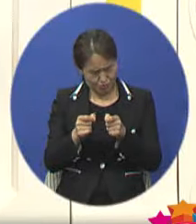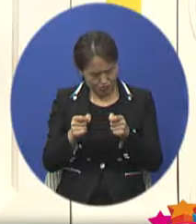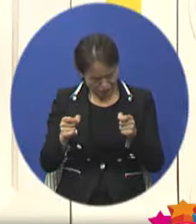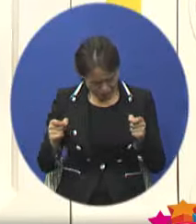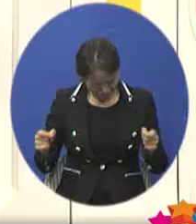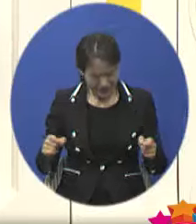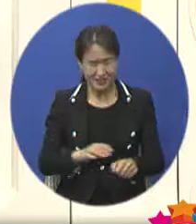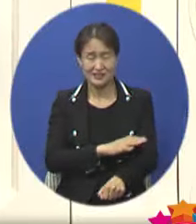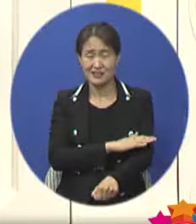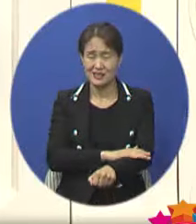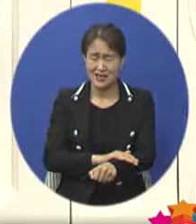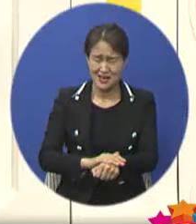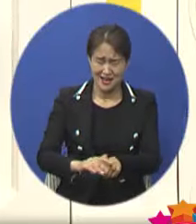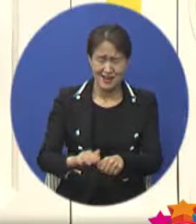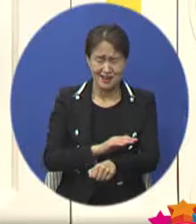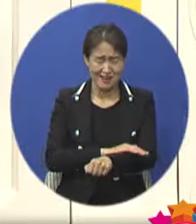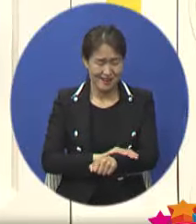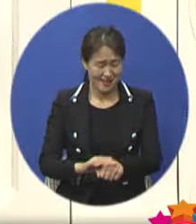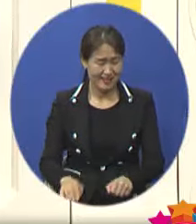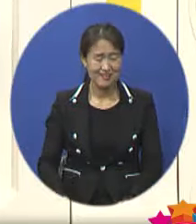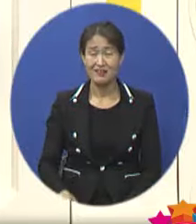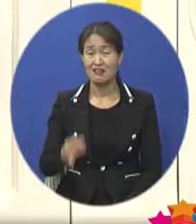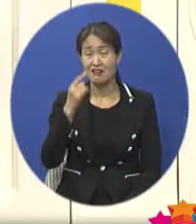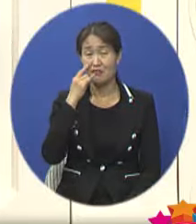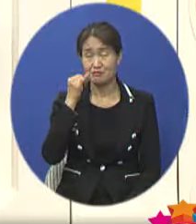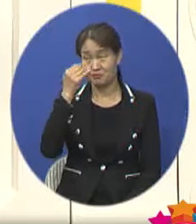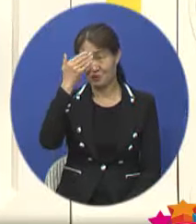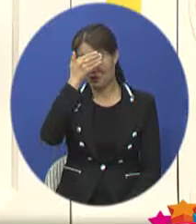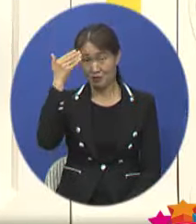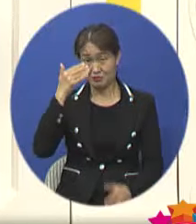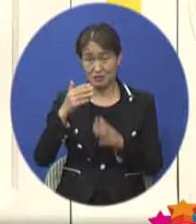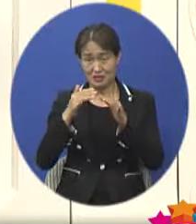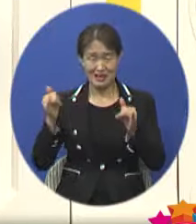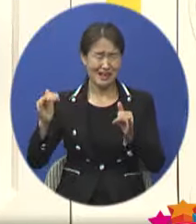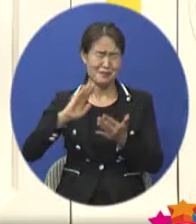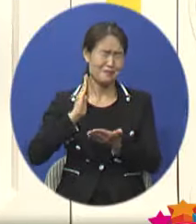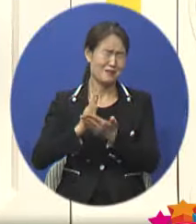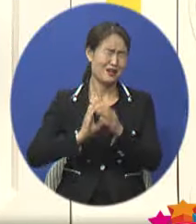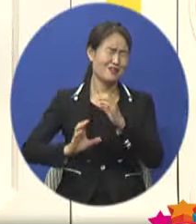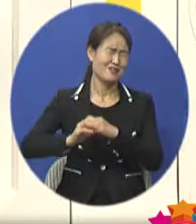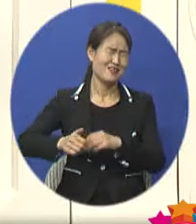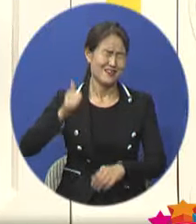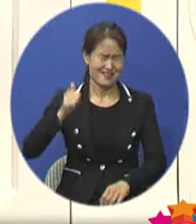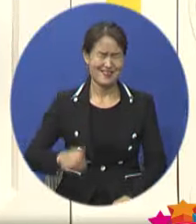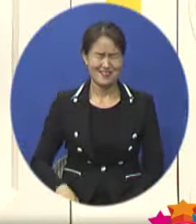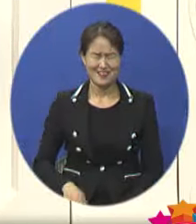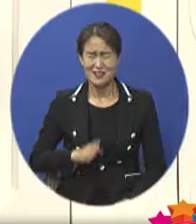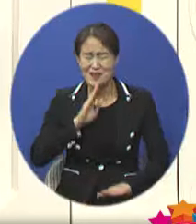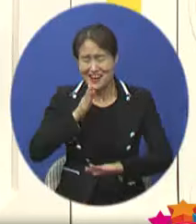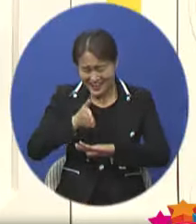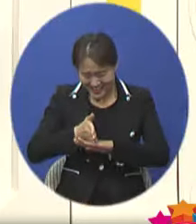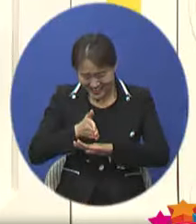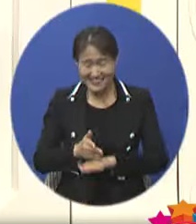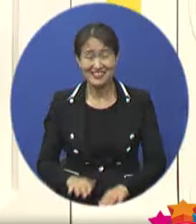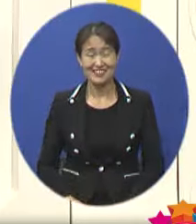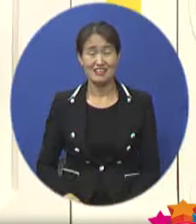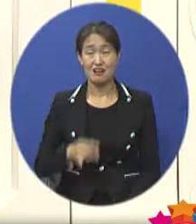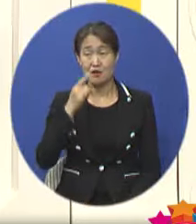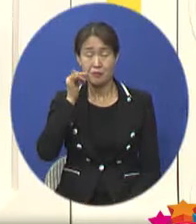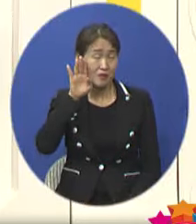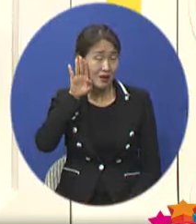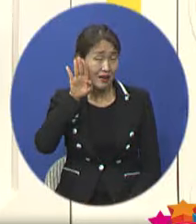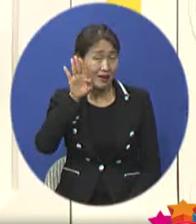긴 수술도 이겨내시고 엄마 그 젊은 사람 못지않게 다시 건강 회복해 주셔서 감사해요. 엄마